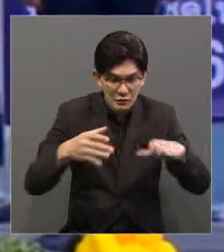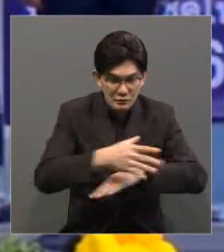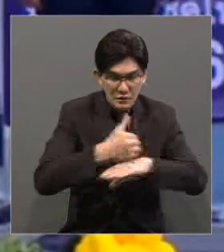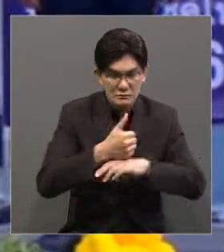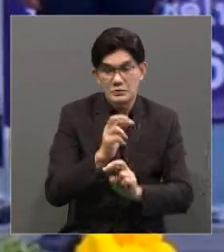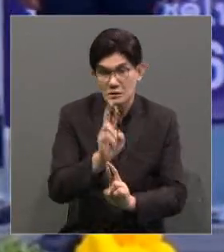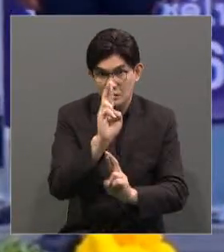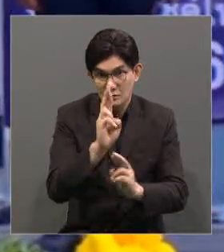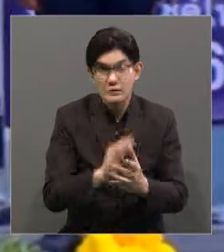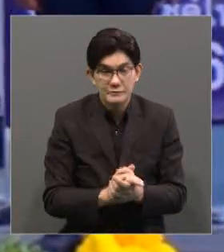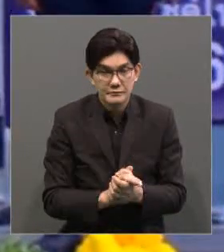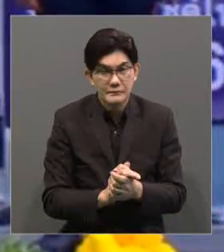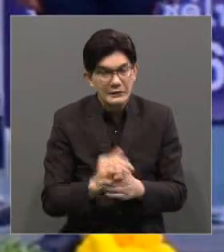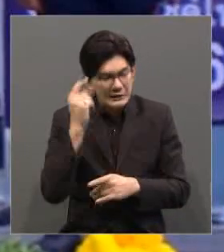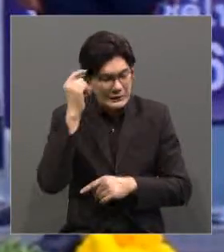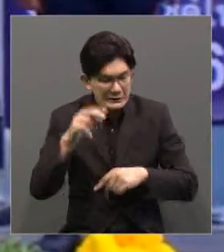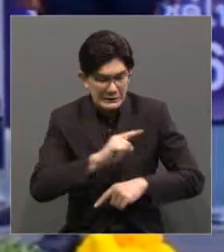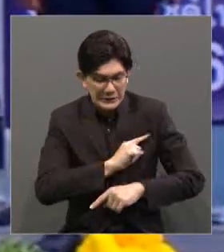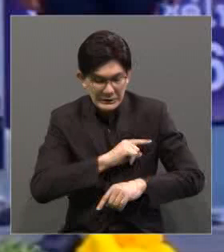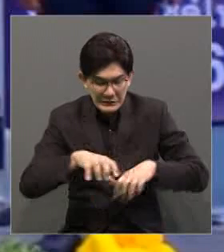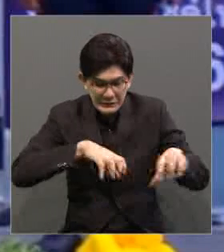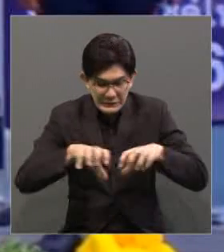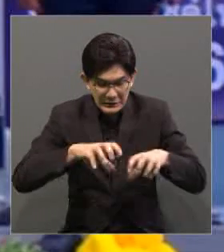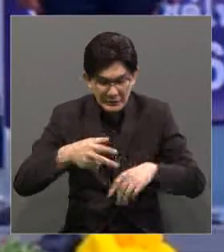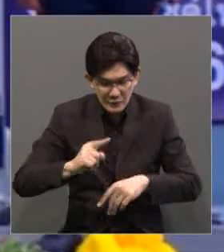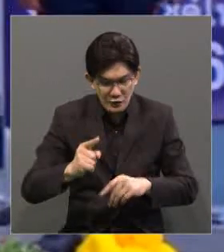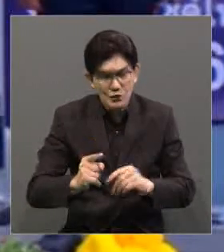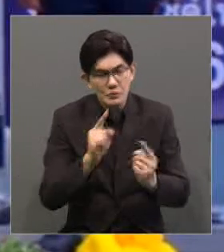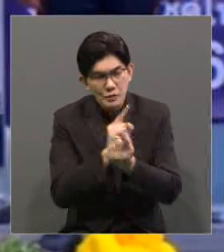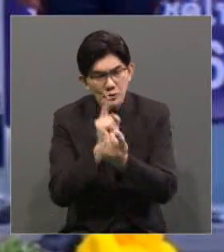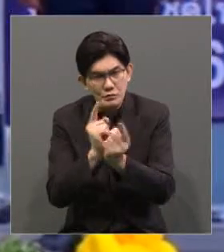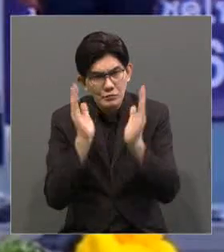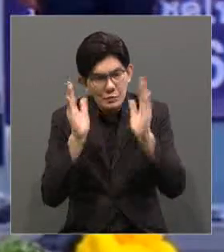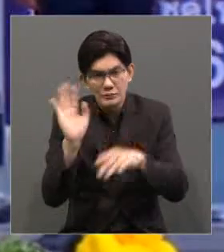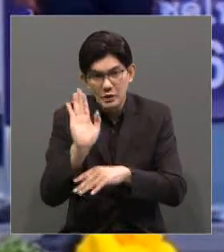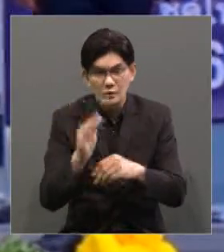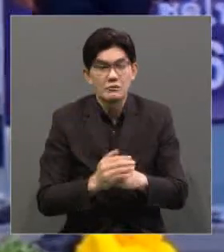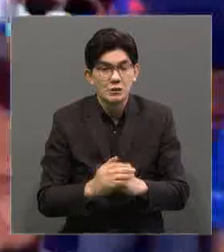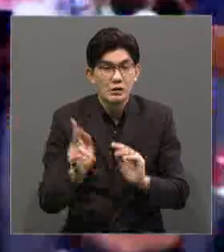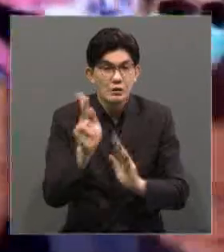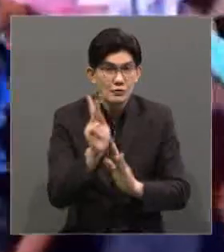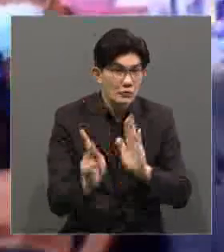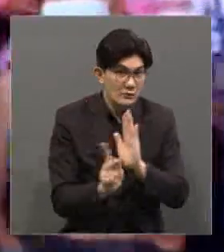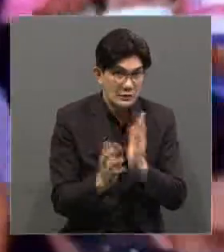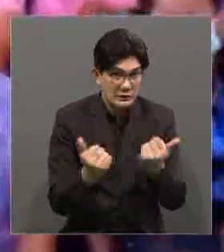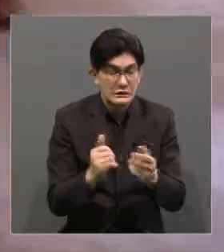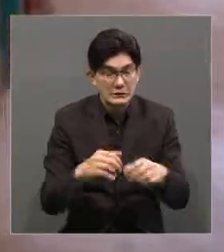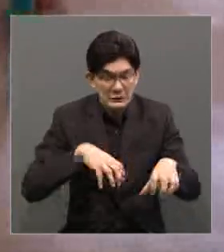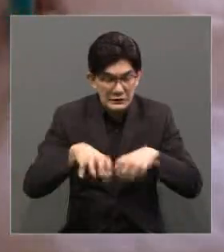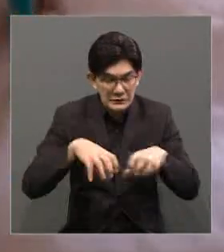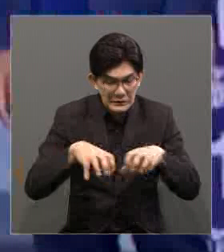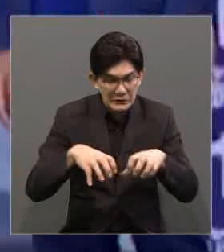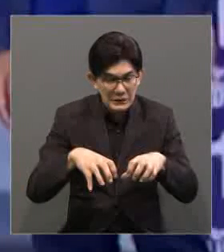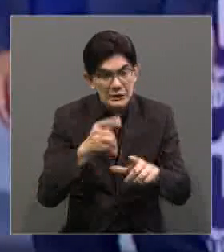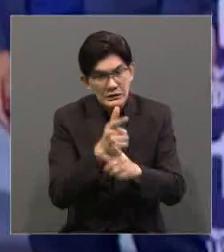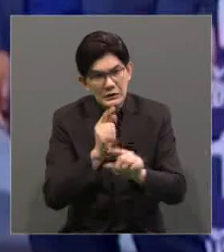ระวังนะครับว่าอย่าไปจัดเองหรือทำเพื่อประโยชน์ในการหาเสียงเพราะว่ากฎหมายนะเรื่องของการห้ามจัดมหรสพและงานรื่น